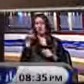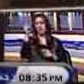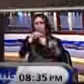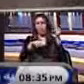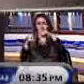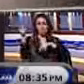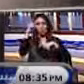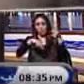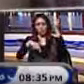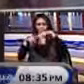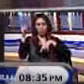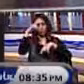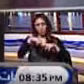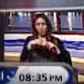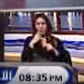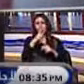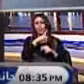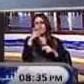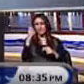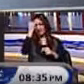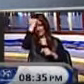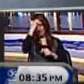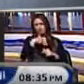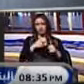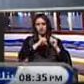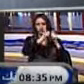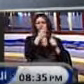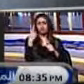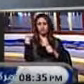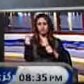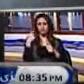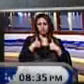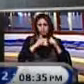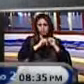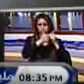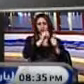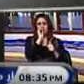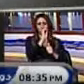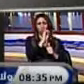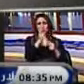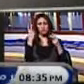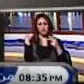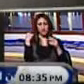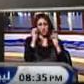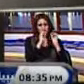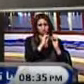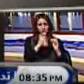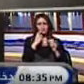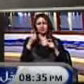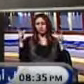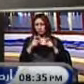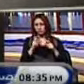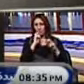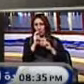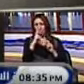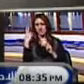منهم. جينا بلغنا مركز الشرقيه محمد بيه حضرتك، والمركز عن معانا بطريقه جامده جدا.